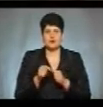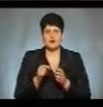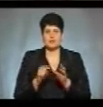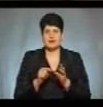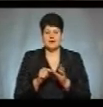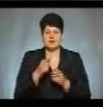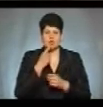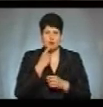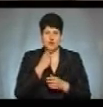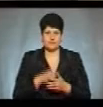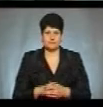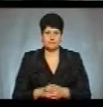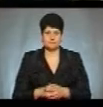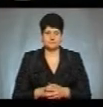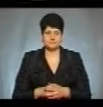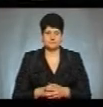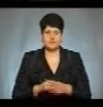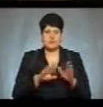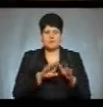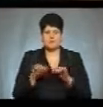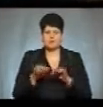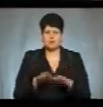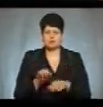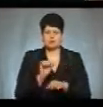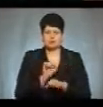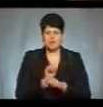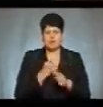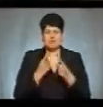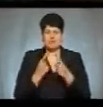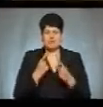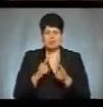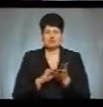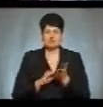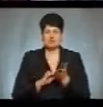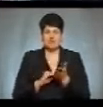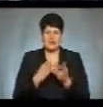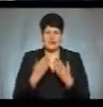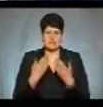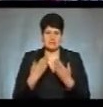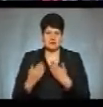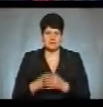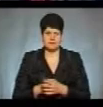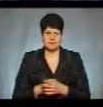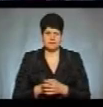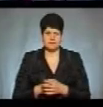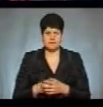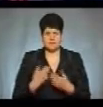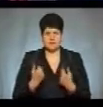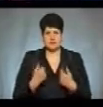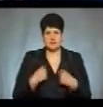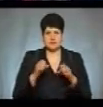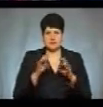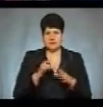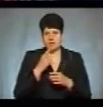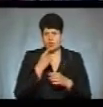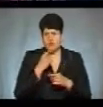Я живий, здоровий. Після процедури зупиняється на розмову з журналістами. Здав кров. Все, що потрібно